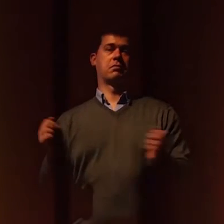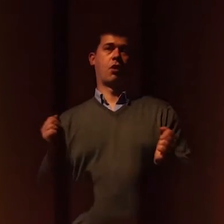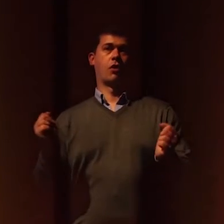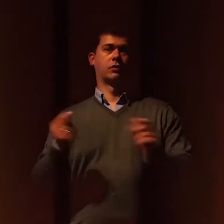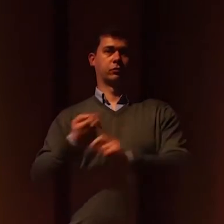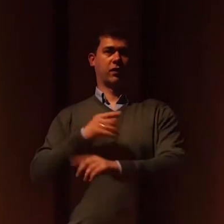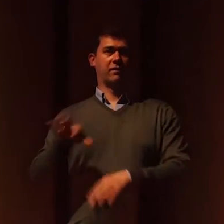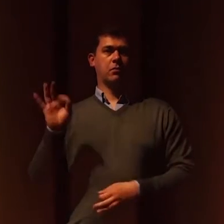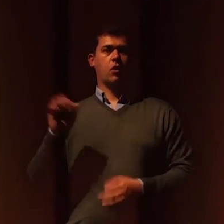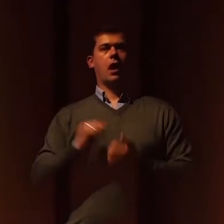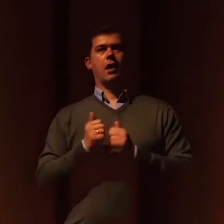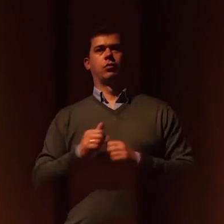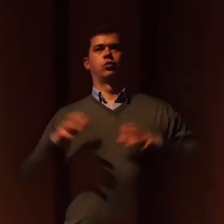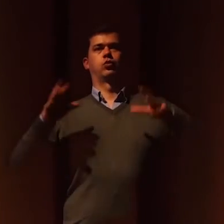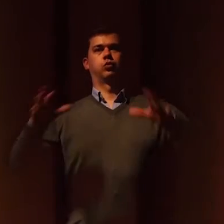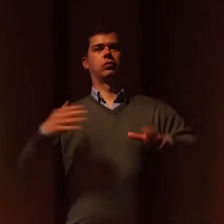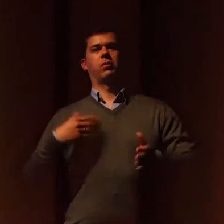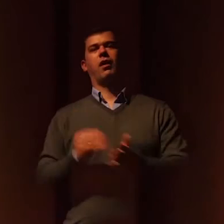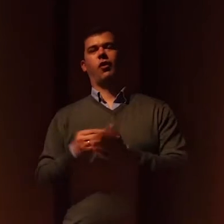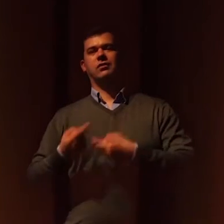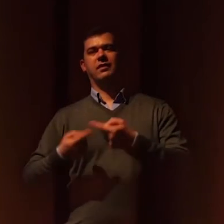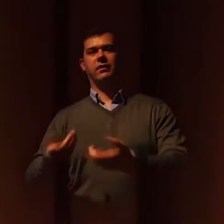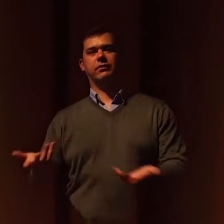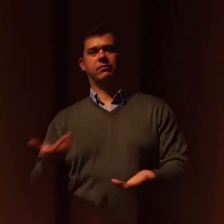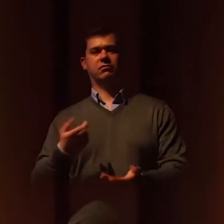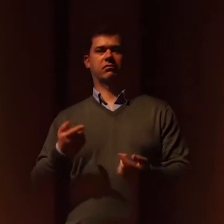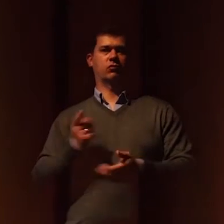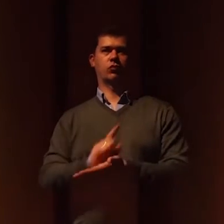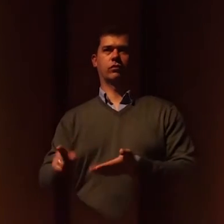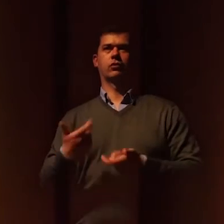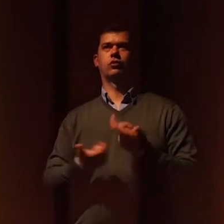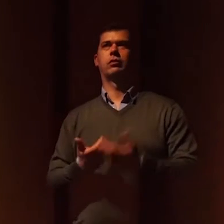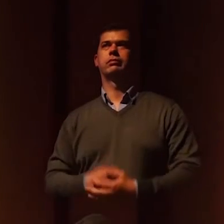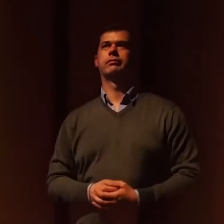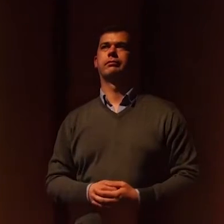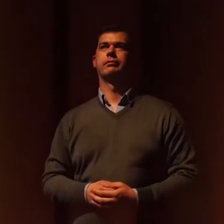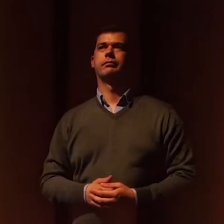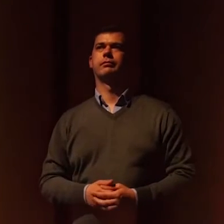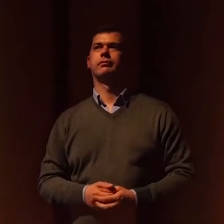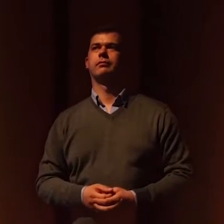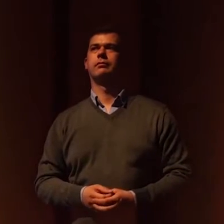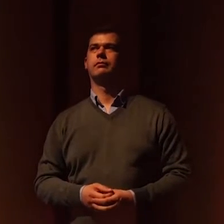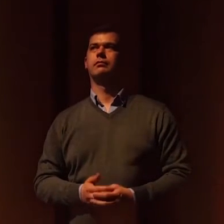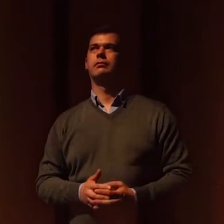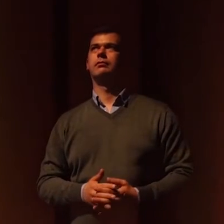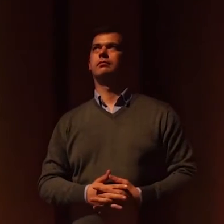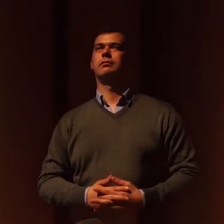czy właśnie za duża liczba konserwatywnych posłów nie doprowadzi doprowadziły do tego że to się okazało